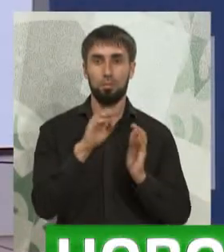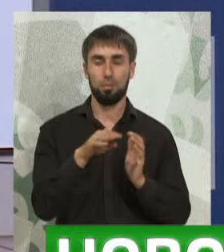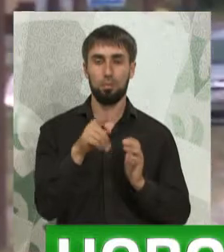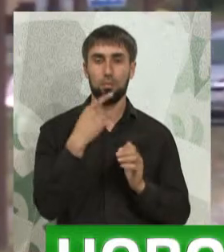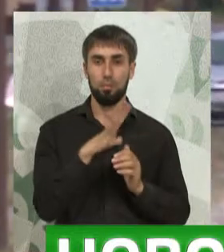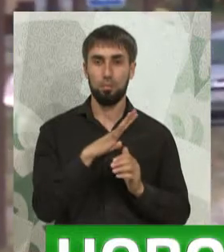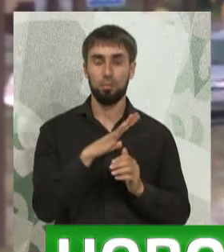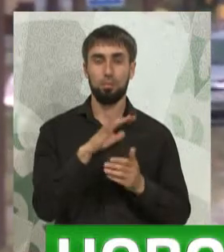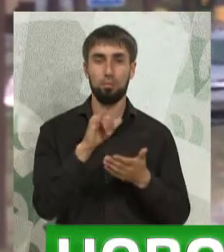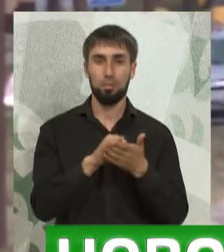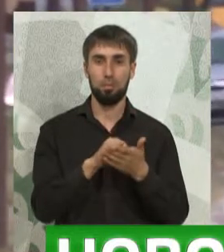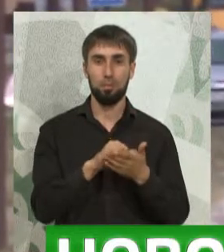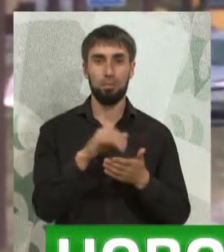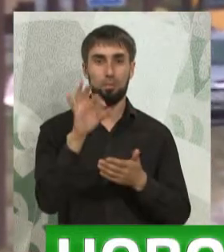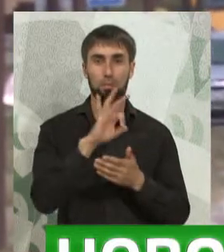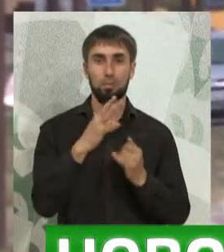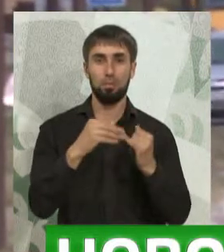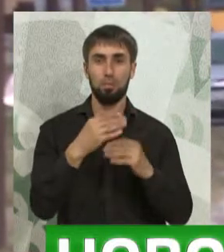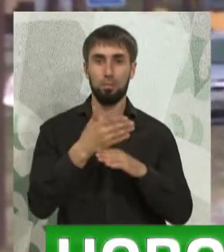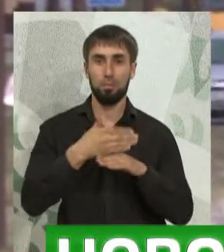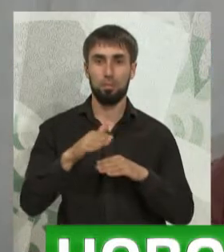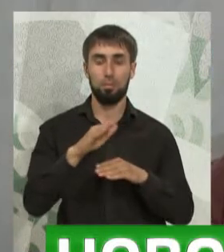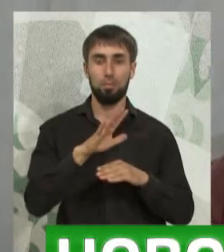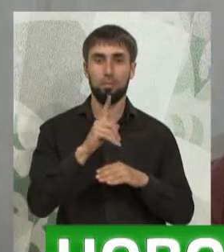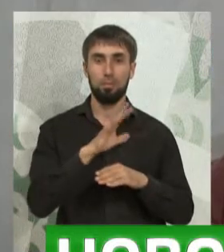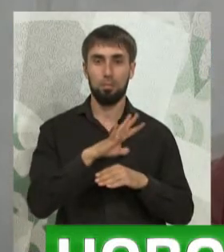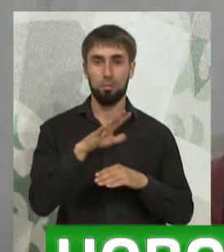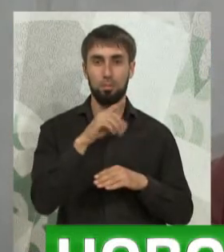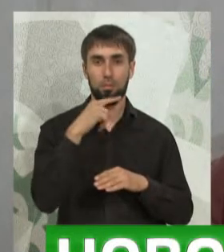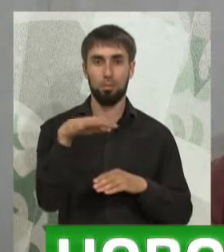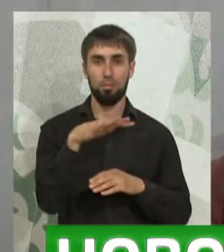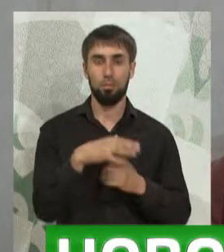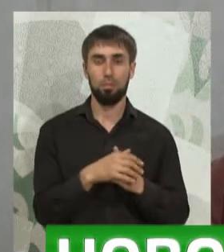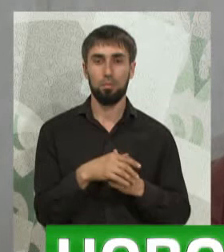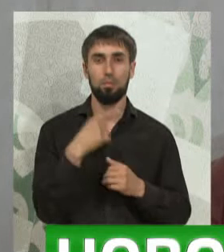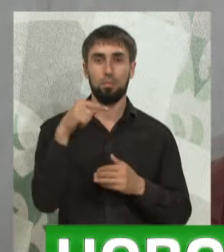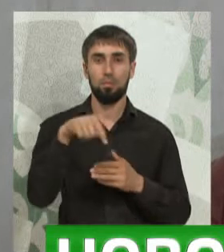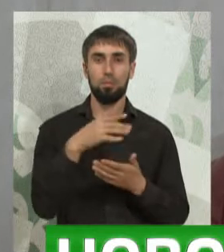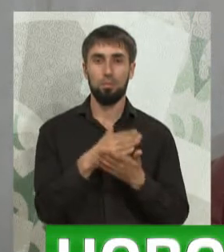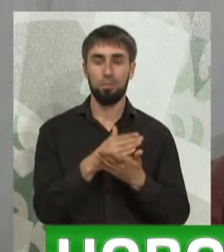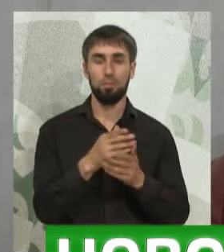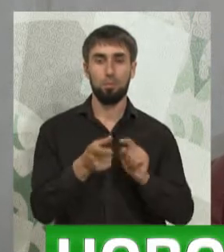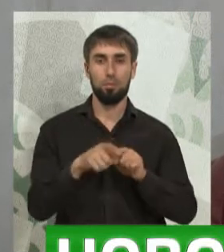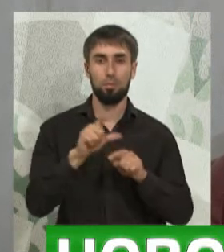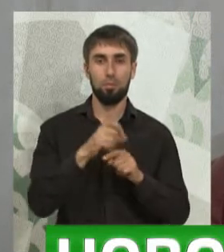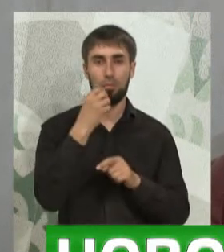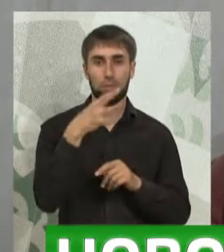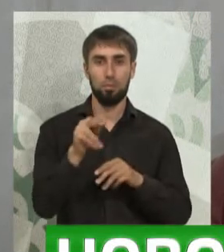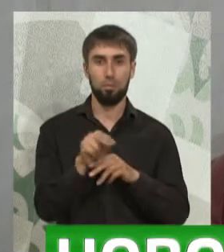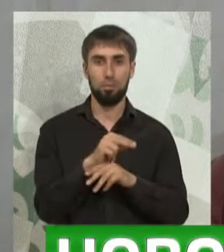четко будет прописано о неотторжимости территории России. Там есть для нас очень хорошая поправка,